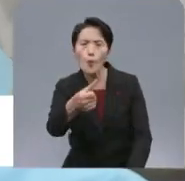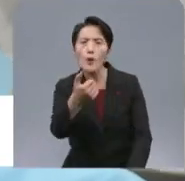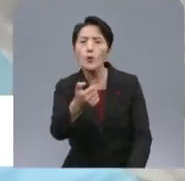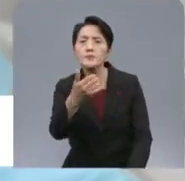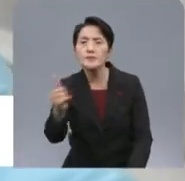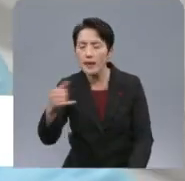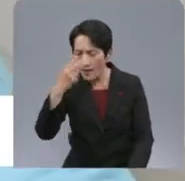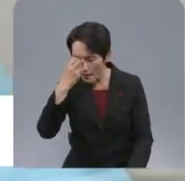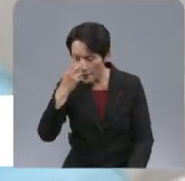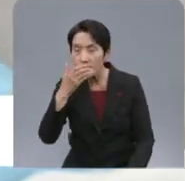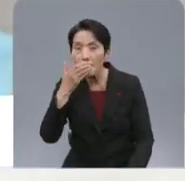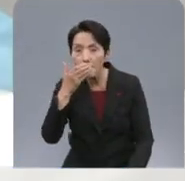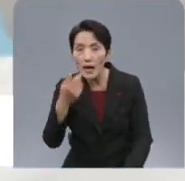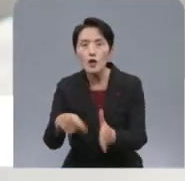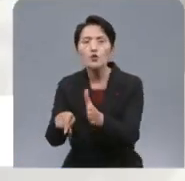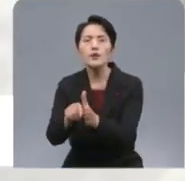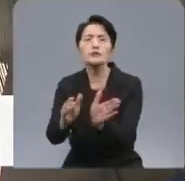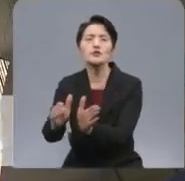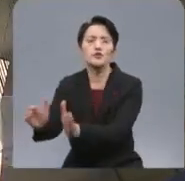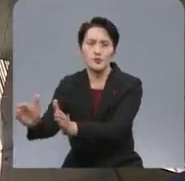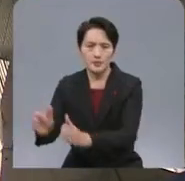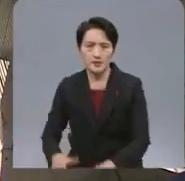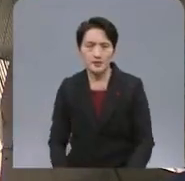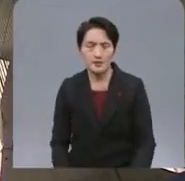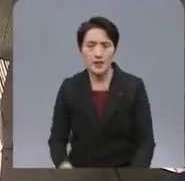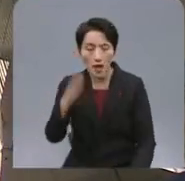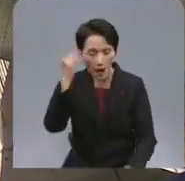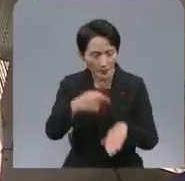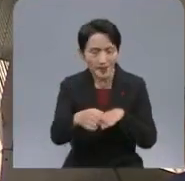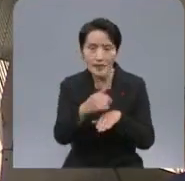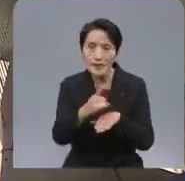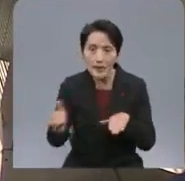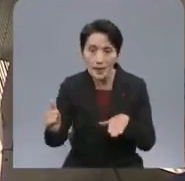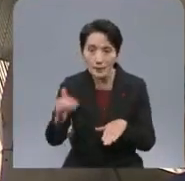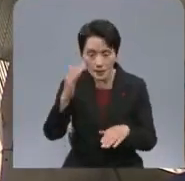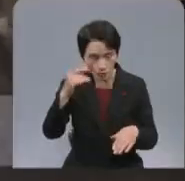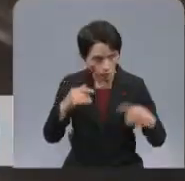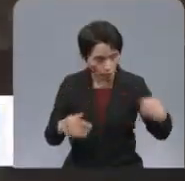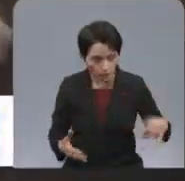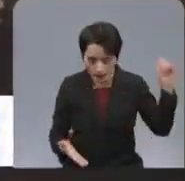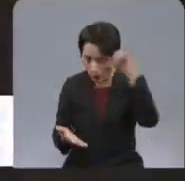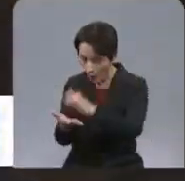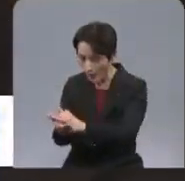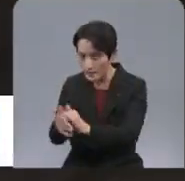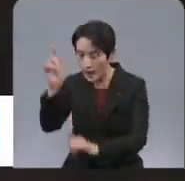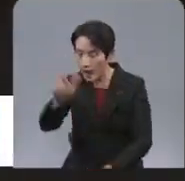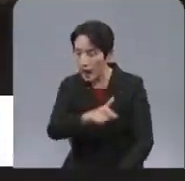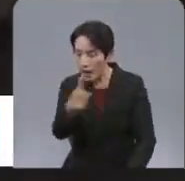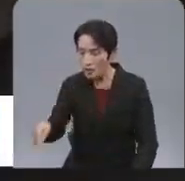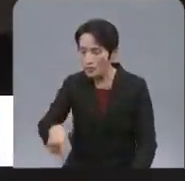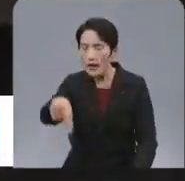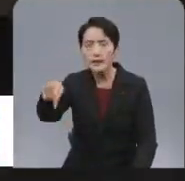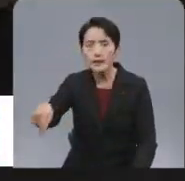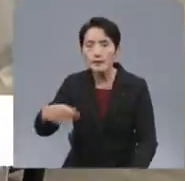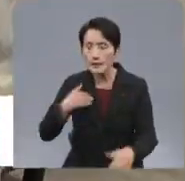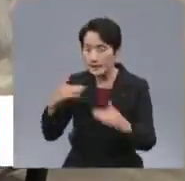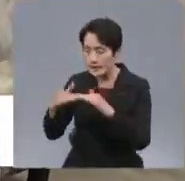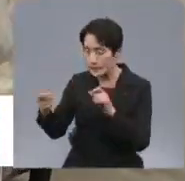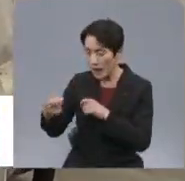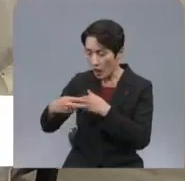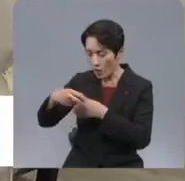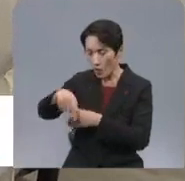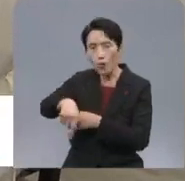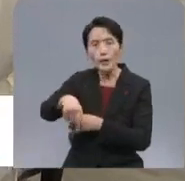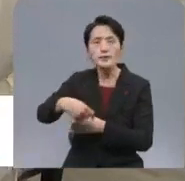sẽ bị cách ly tại cơ sở tạm thời đối với người Hàn Quốc hoặc người nước ngoài cư trú dài hạn trong nước thì phải đến cơ sở y tế tại địa phương cư trú